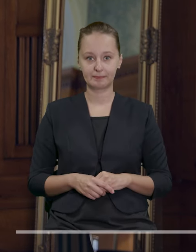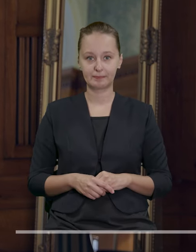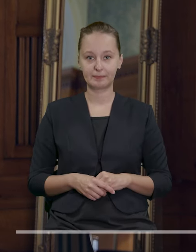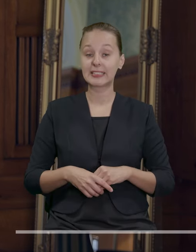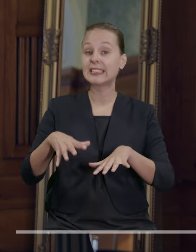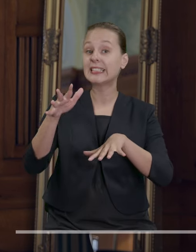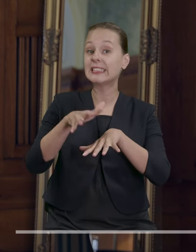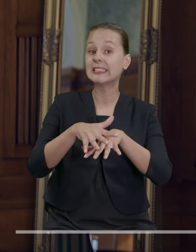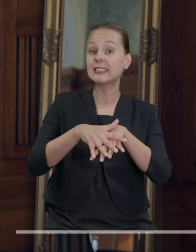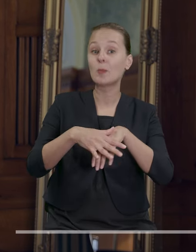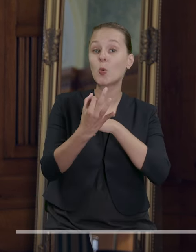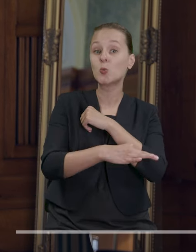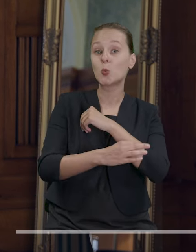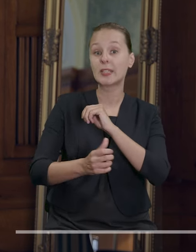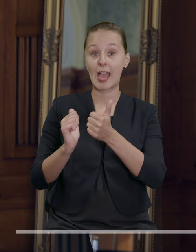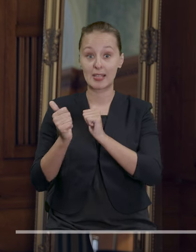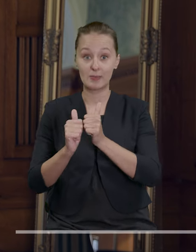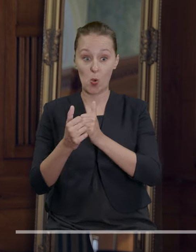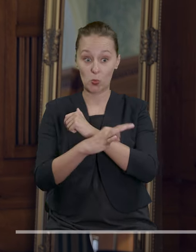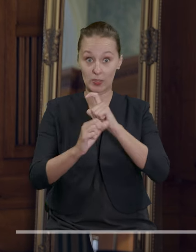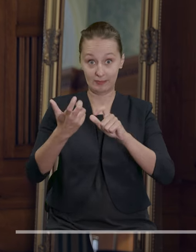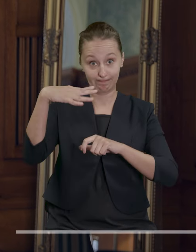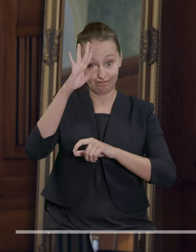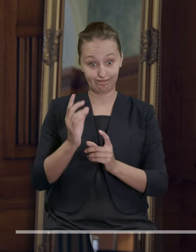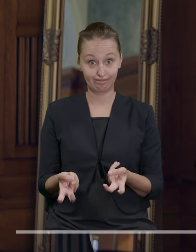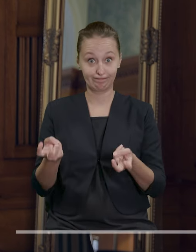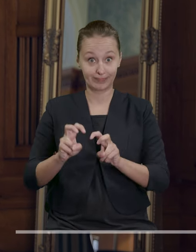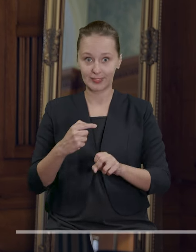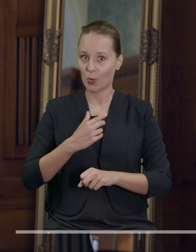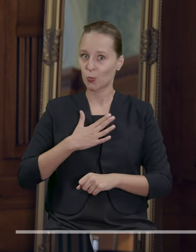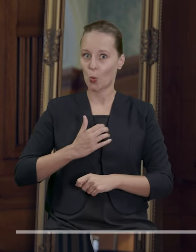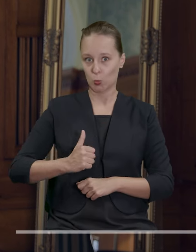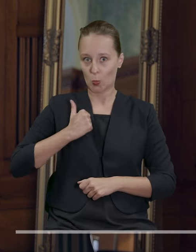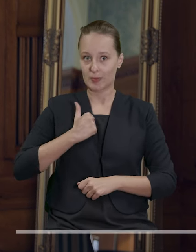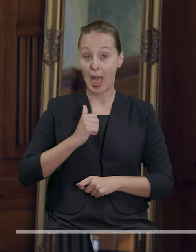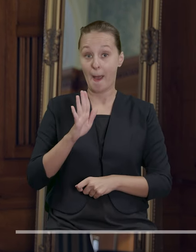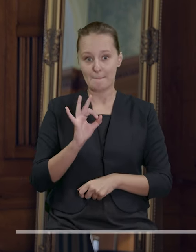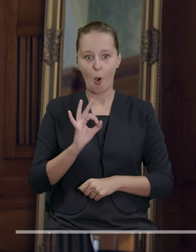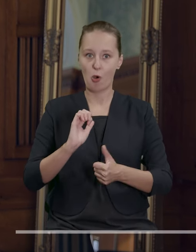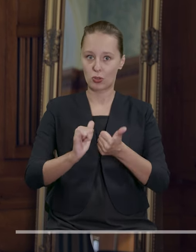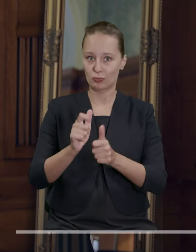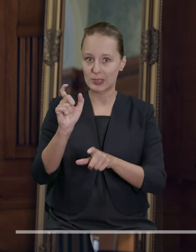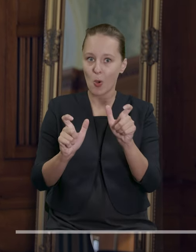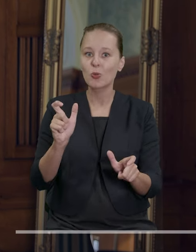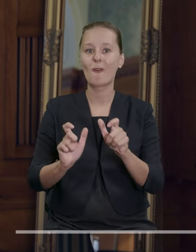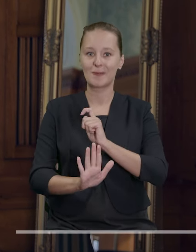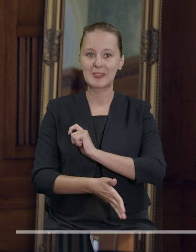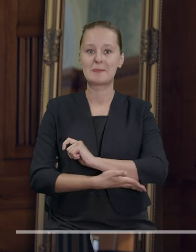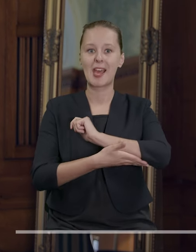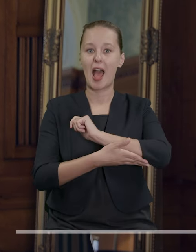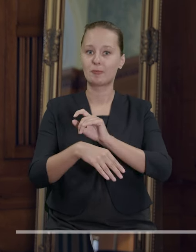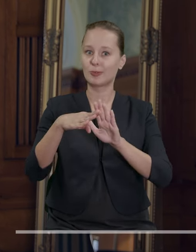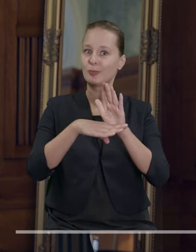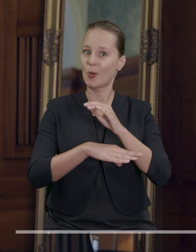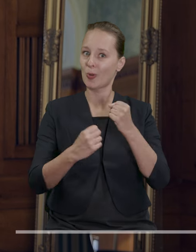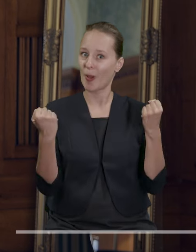Uruchomiliśmy system studia i sport w UE. Z tego też jestem bardzo dumna. Wspieramy sportowców. Ten